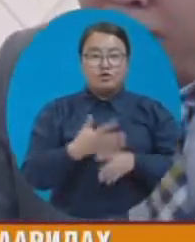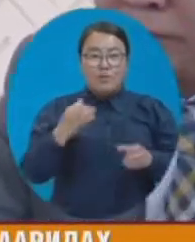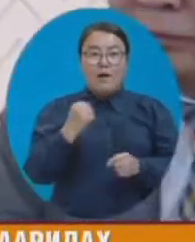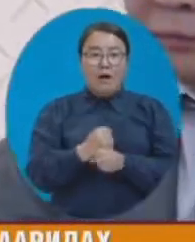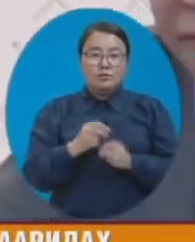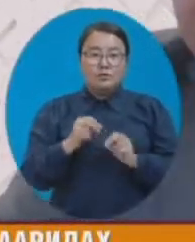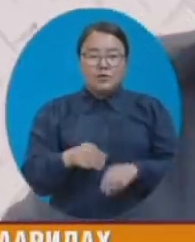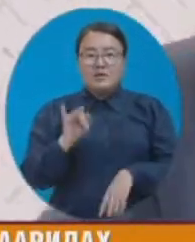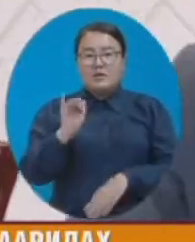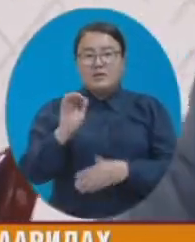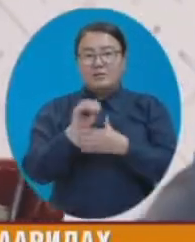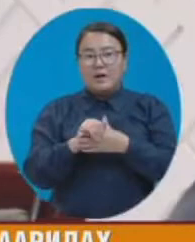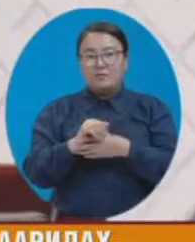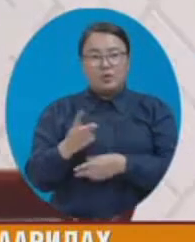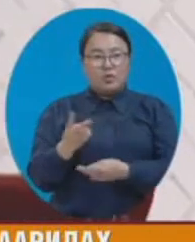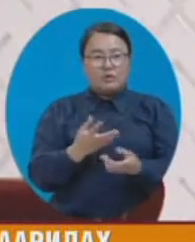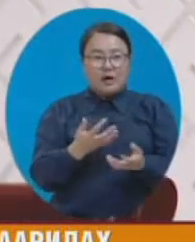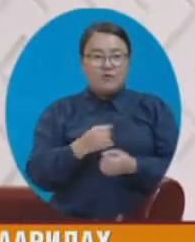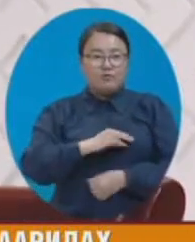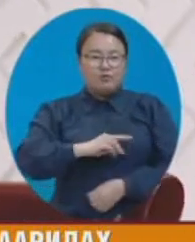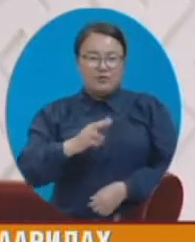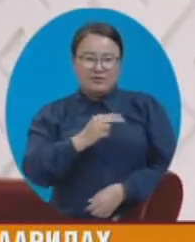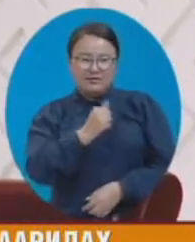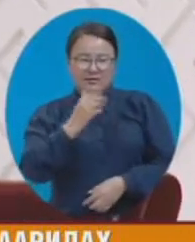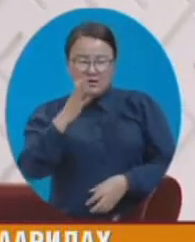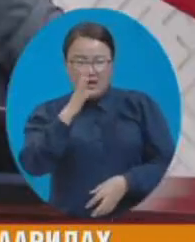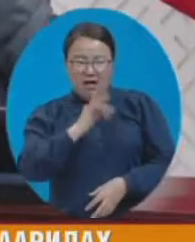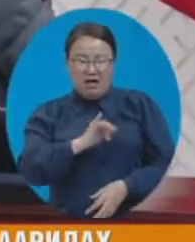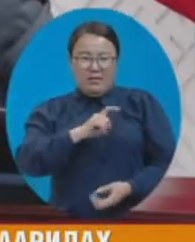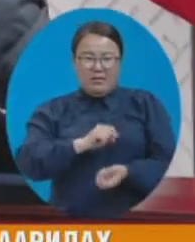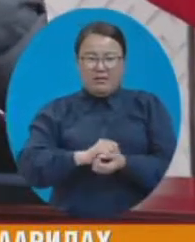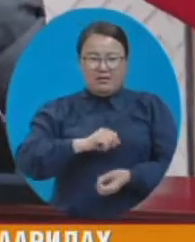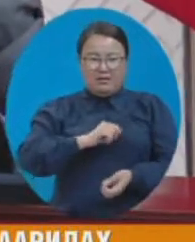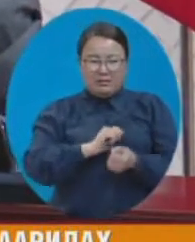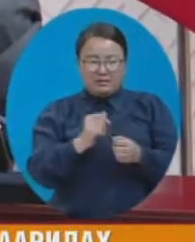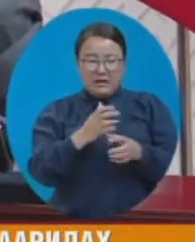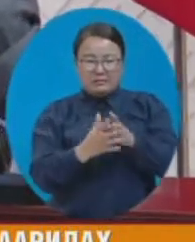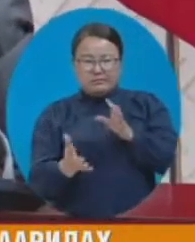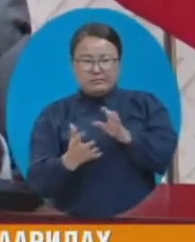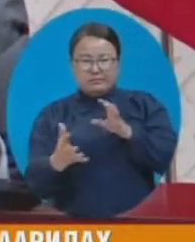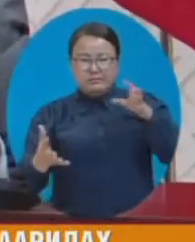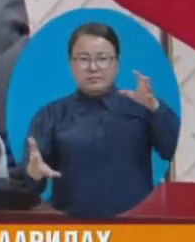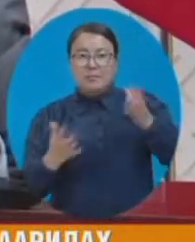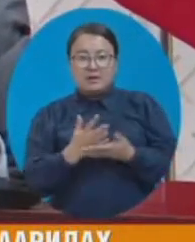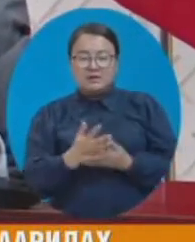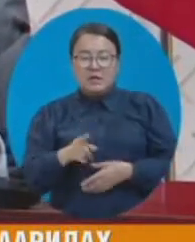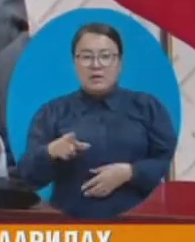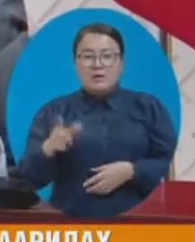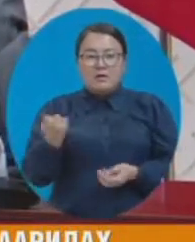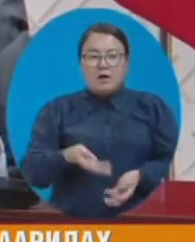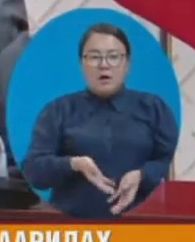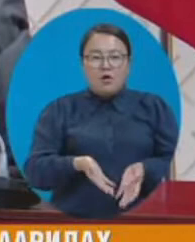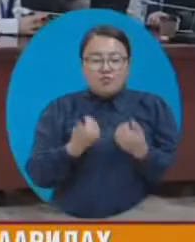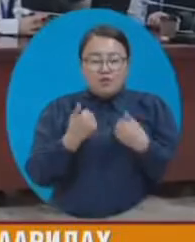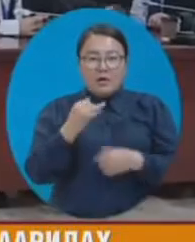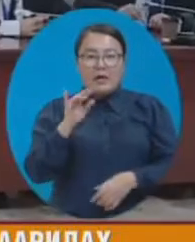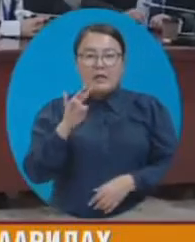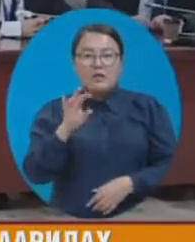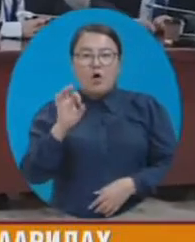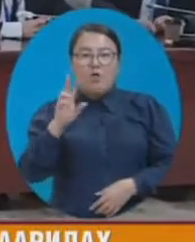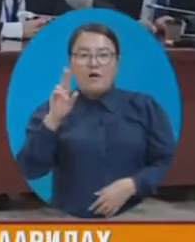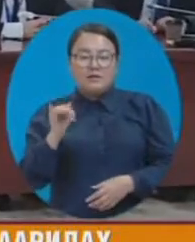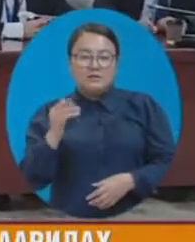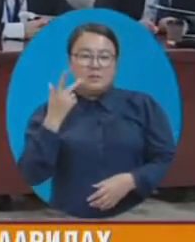байна. Тэгвэл e-баримтын үйлчлэгийг авахын тулд цаасны асар их хэрэглээг бий болгожээ. Үүнийг хялбарчлахын тулд инновац захим бодлогын байнгын